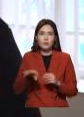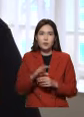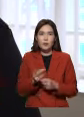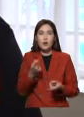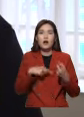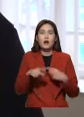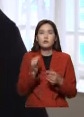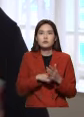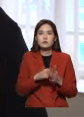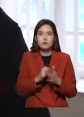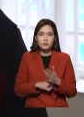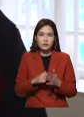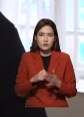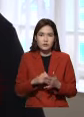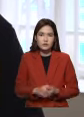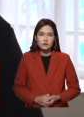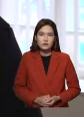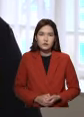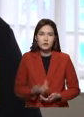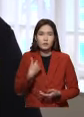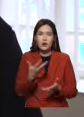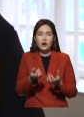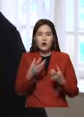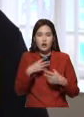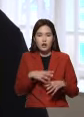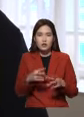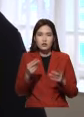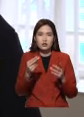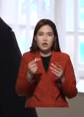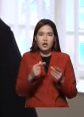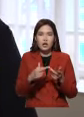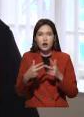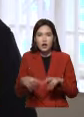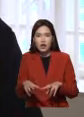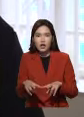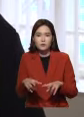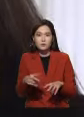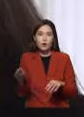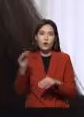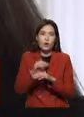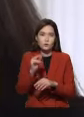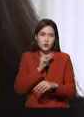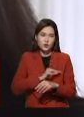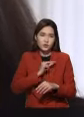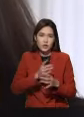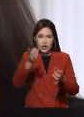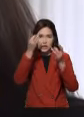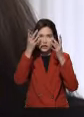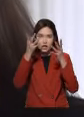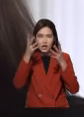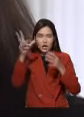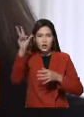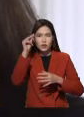бухгалтер бойынша уголовное дело ашылды. Қазір оның да нәтижесі соттың шешімін күтеміз. Нақты